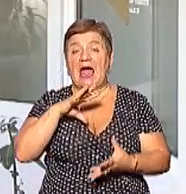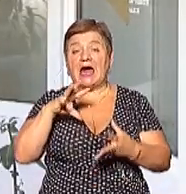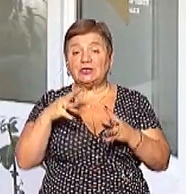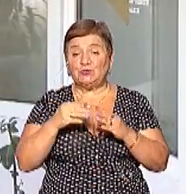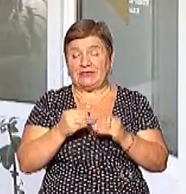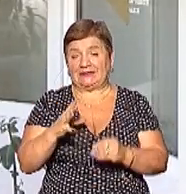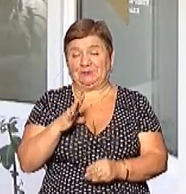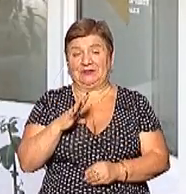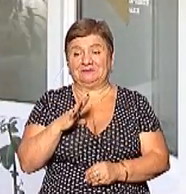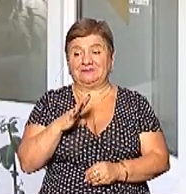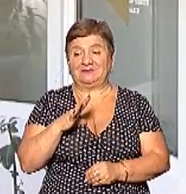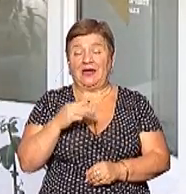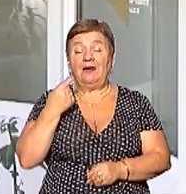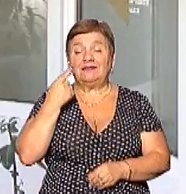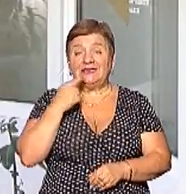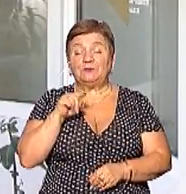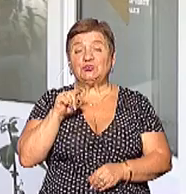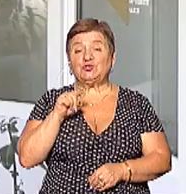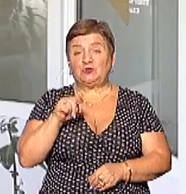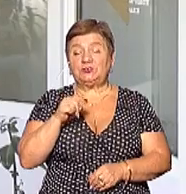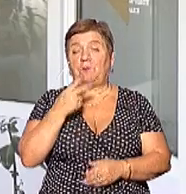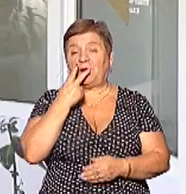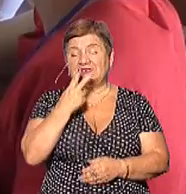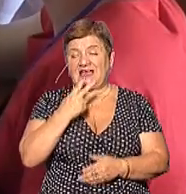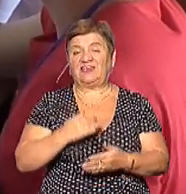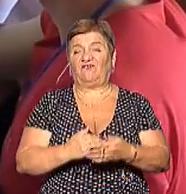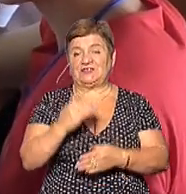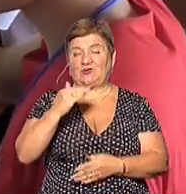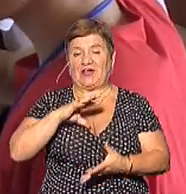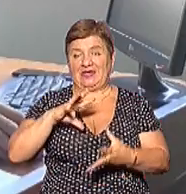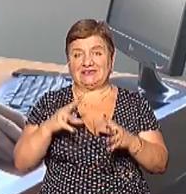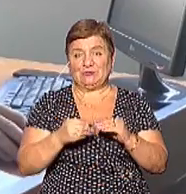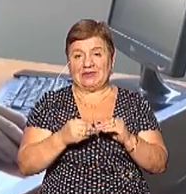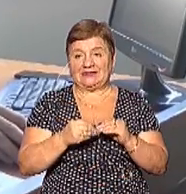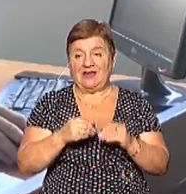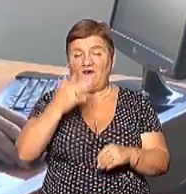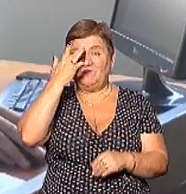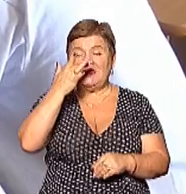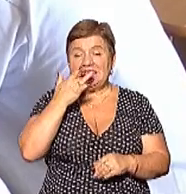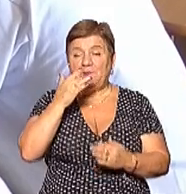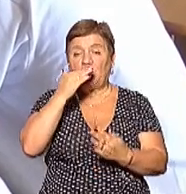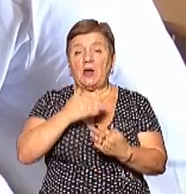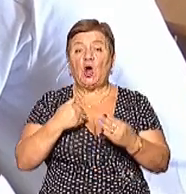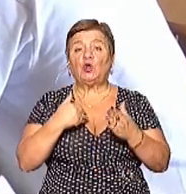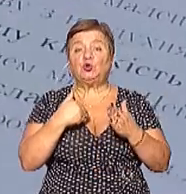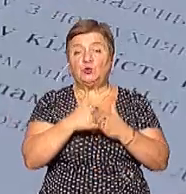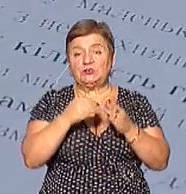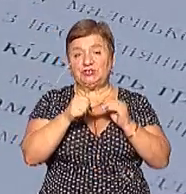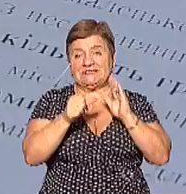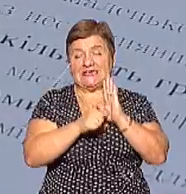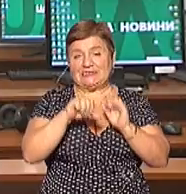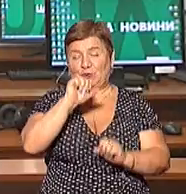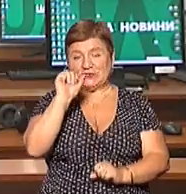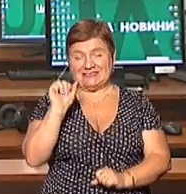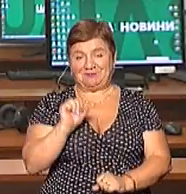і надіємося цього року показати достойний результат. Триватимуть змагання в літній школі програмування до 16 серпня.